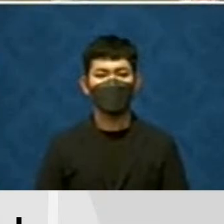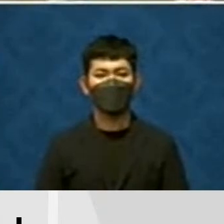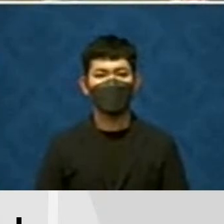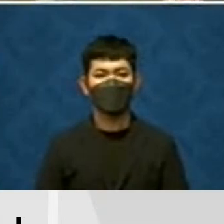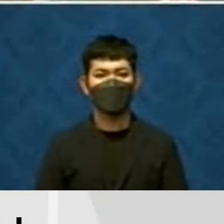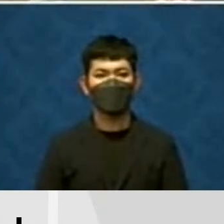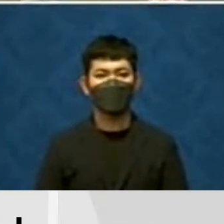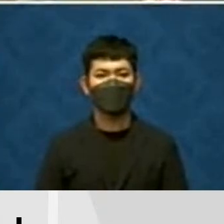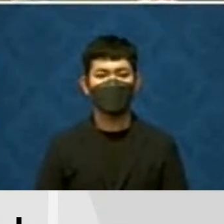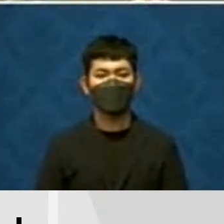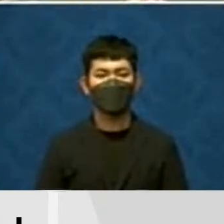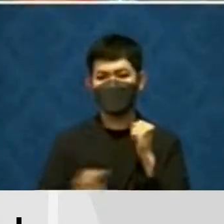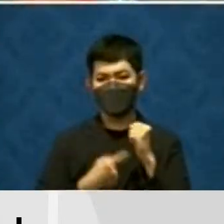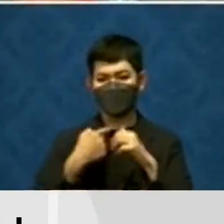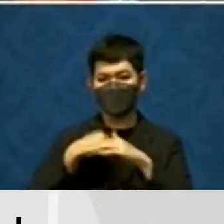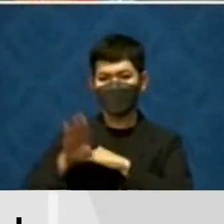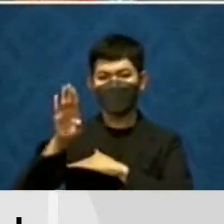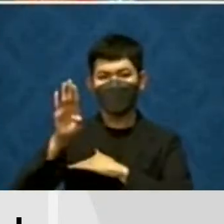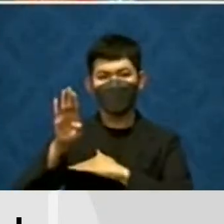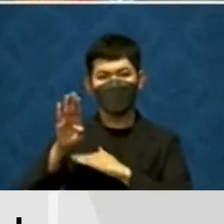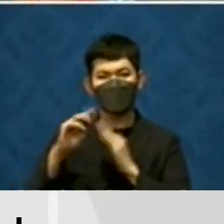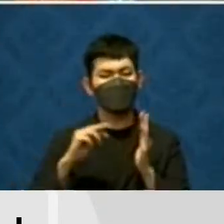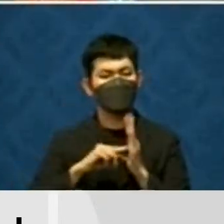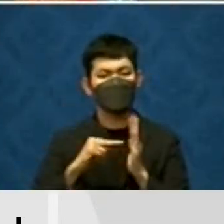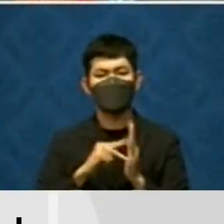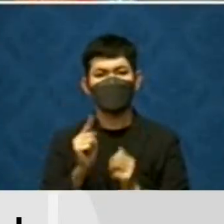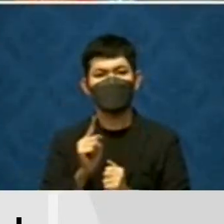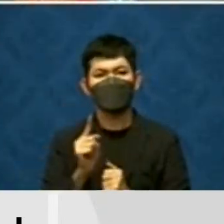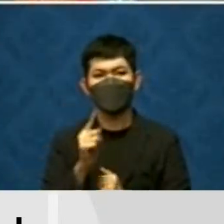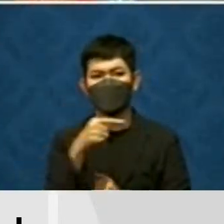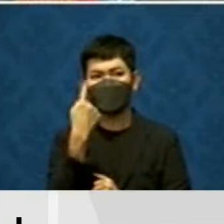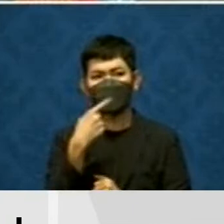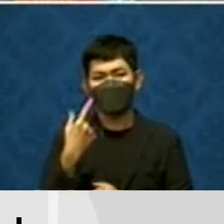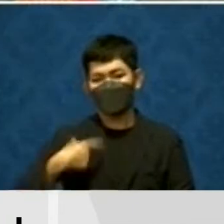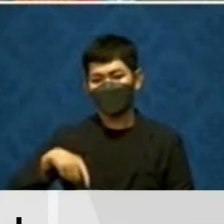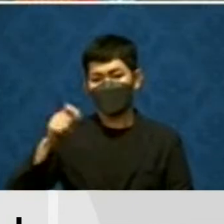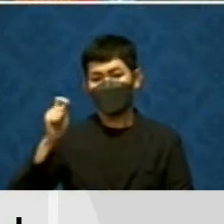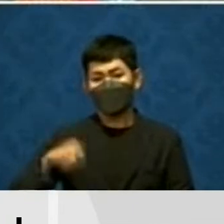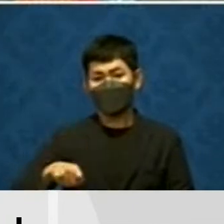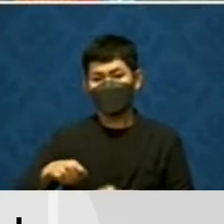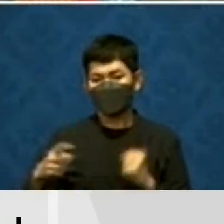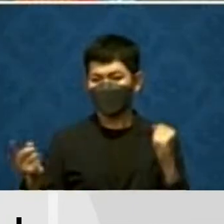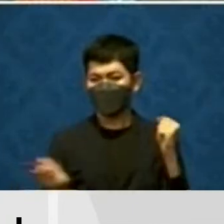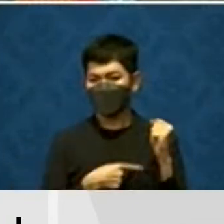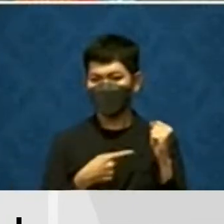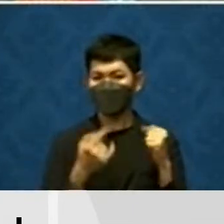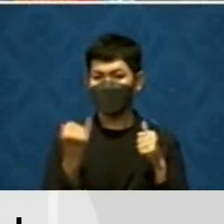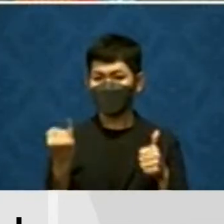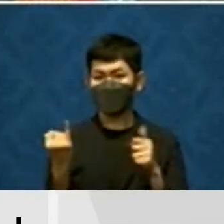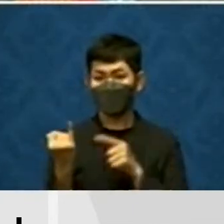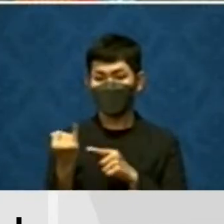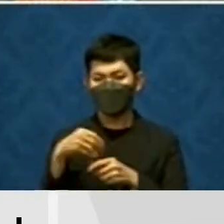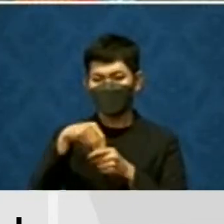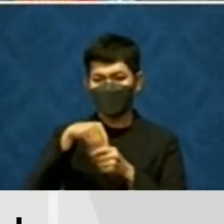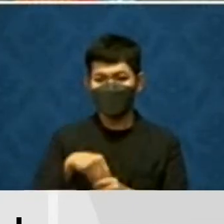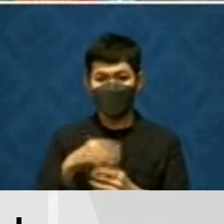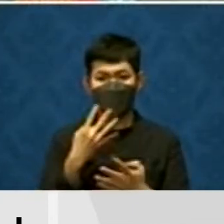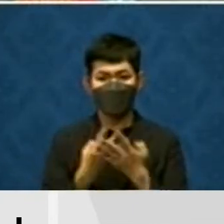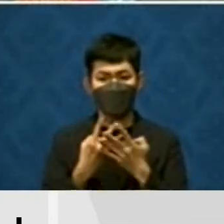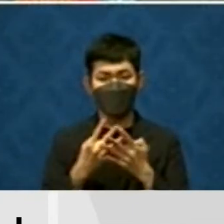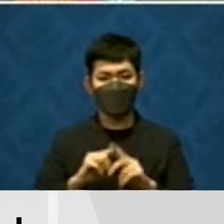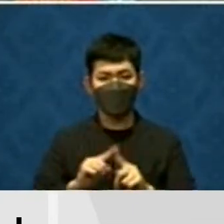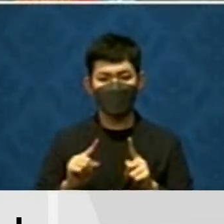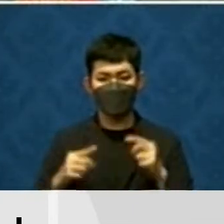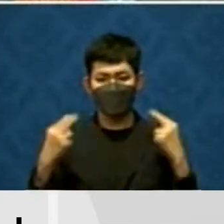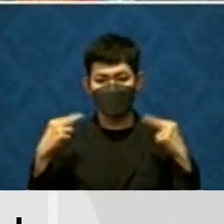ช่เซ็งธรรมดาเซ็งเป็ดนะฮะเซ็งกับประธานวิปรัฐบาลที่ออกมาประกาศตั้งทีมสสรัฐบาลว่าเป็นคณะปราบมารเพื่อเป็นองครักษ์พิทักษ์